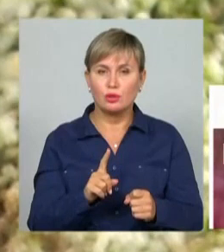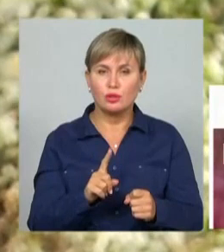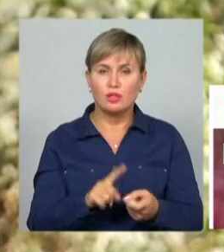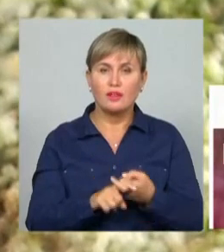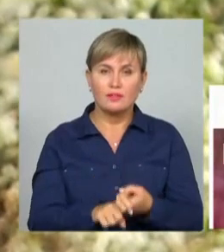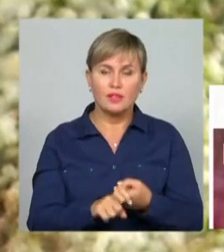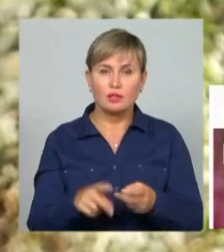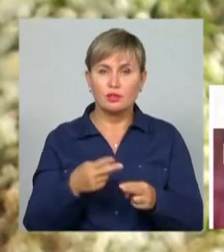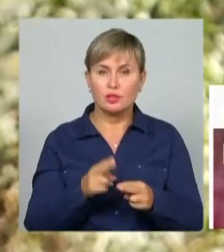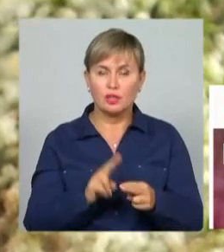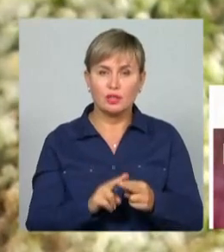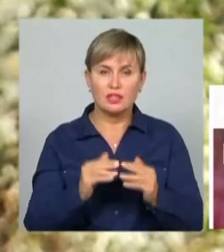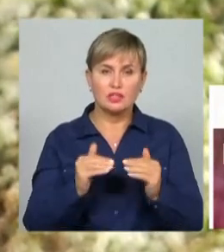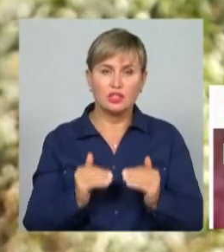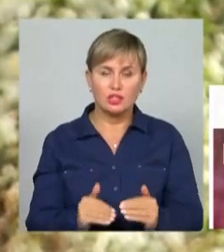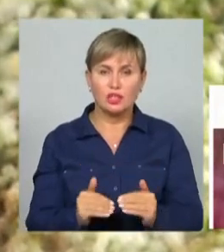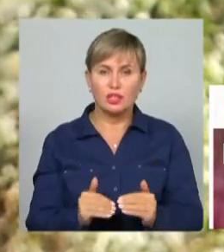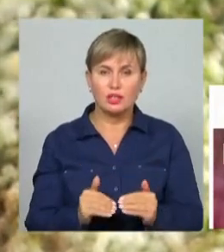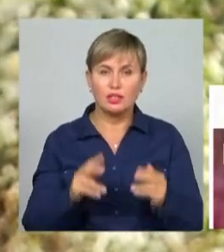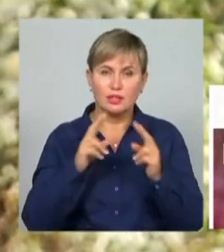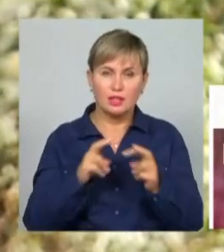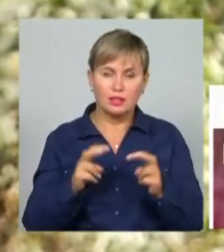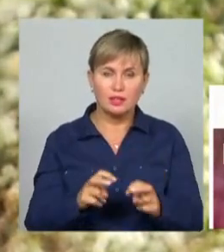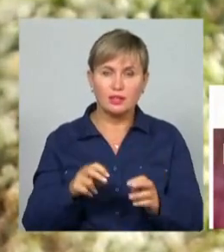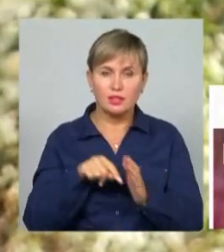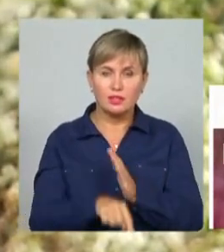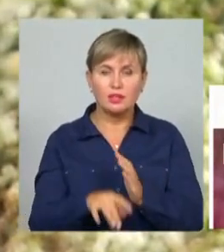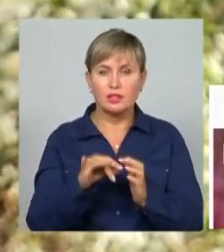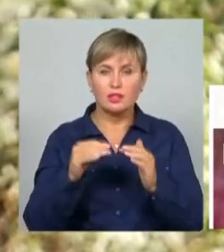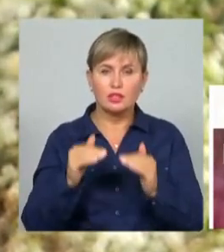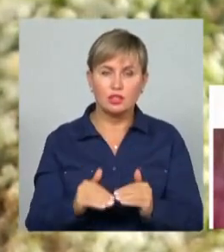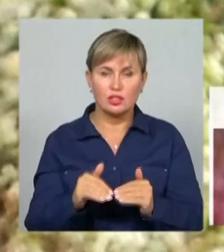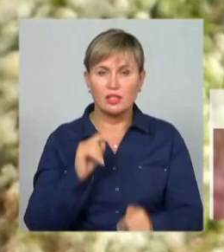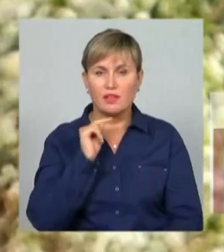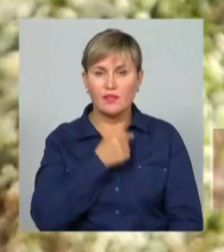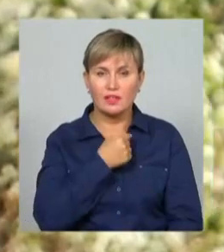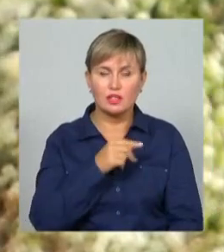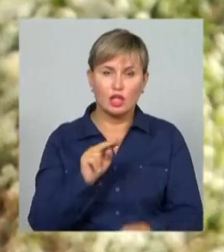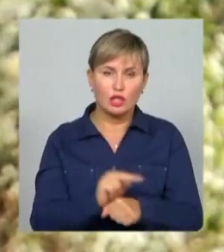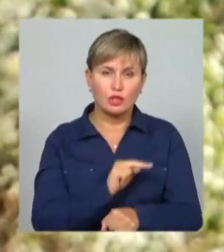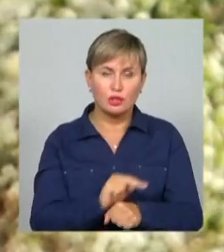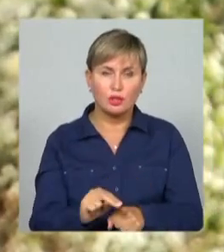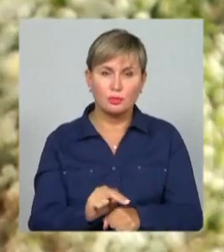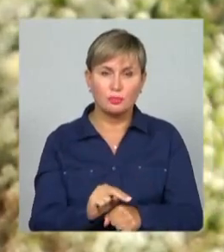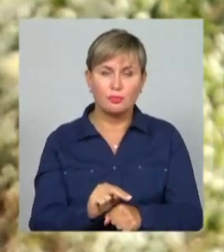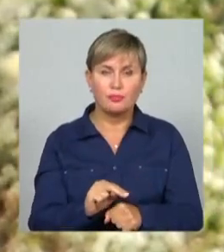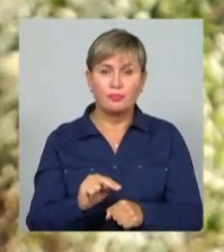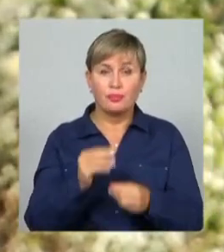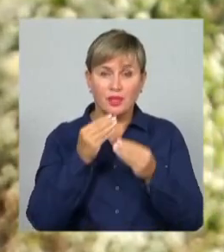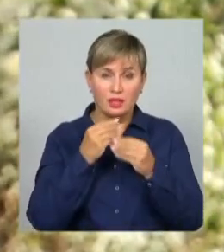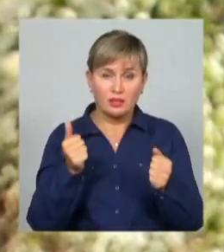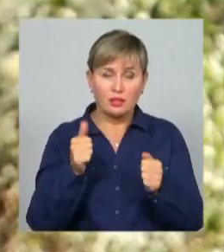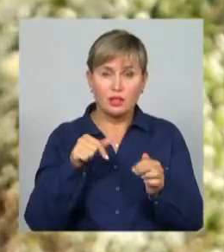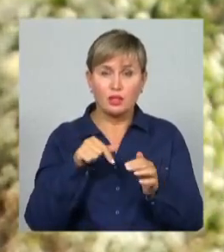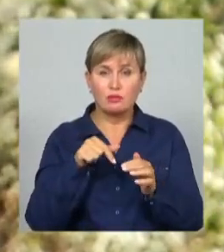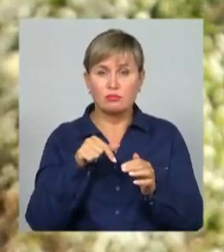вирус ЭТА снижает диагностический потенциал и снижает эффективность лечения. То есть он ускользает от